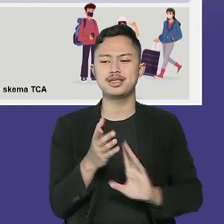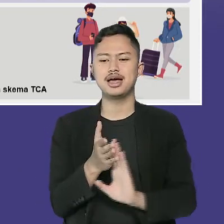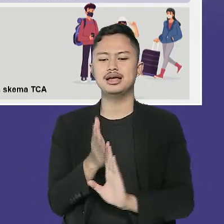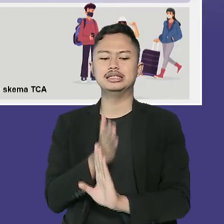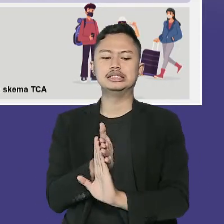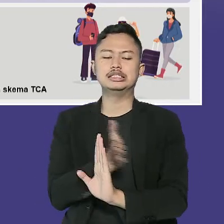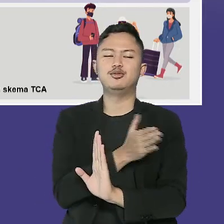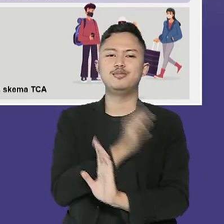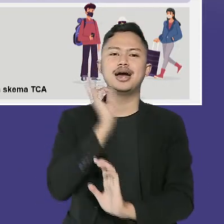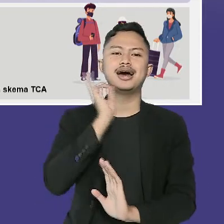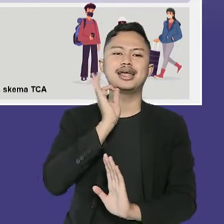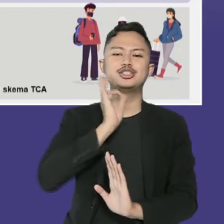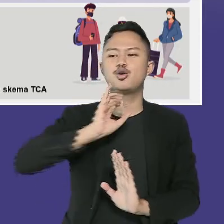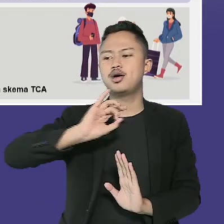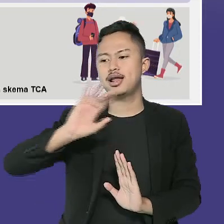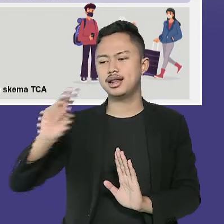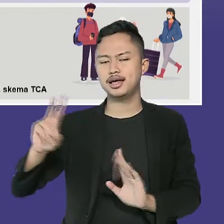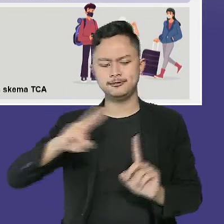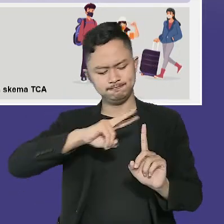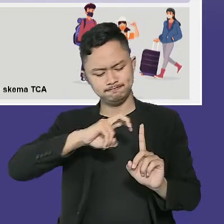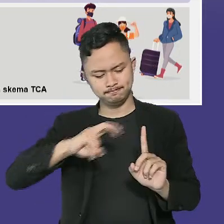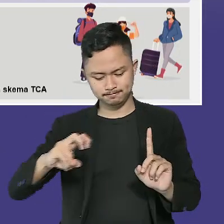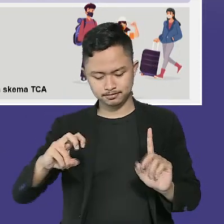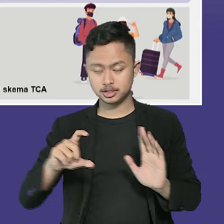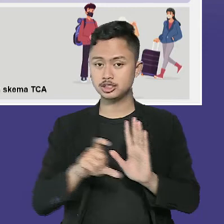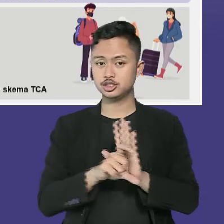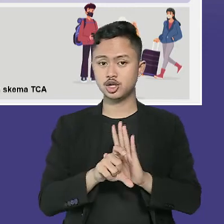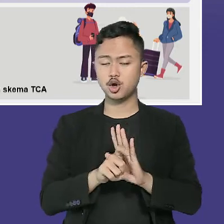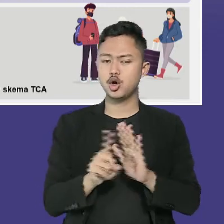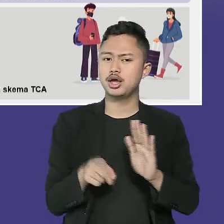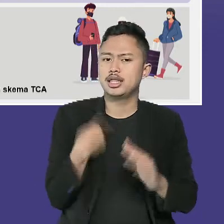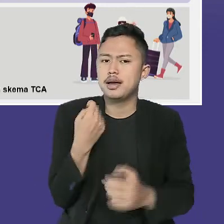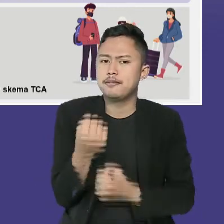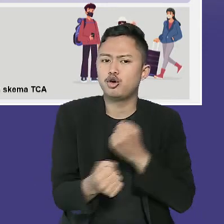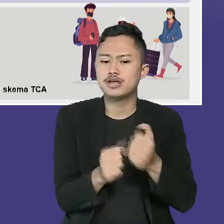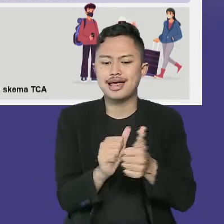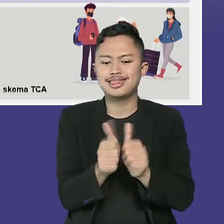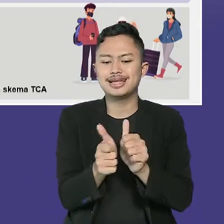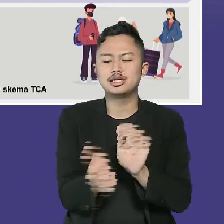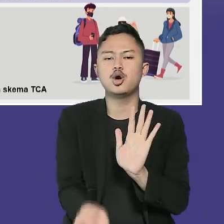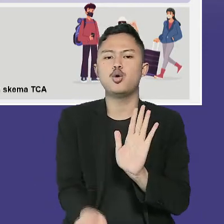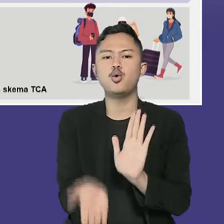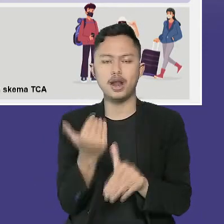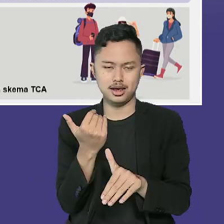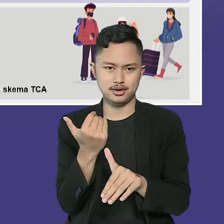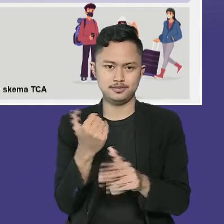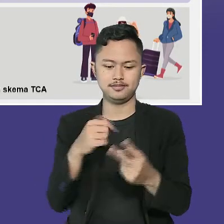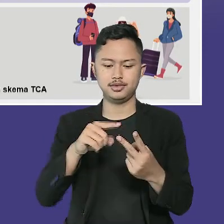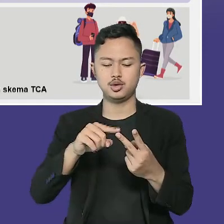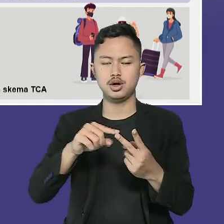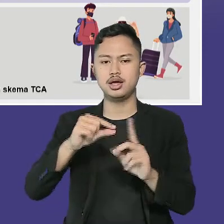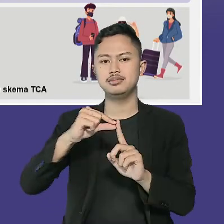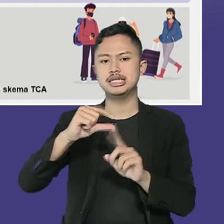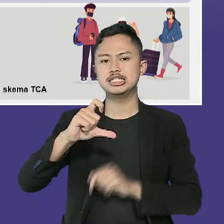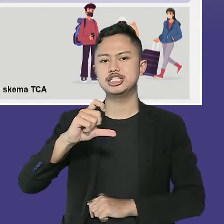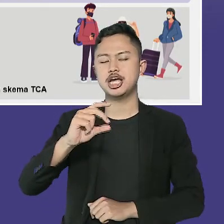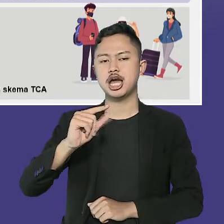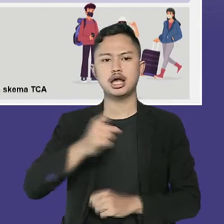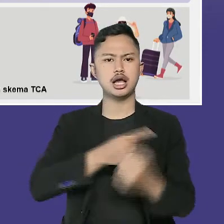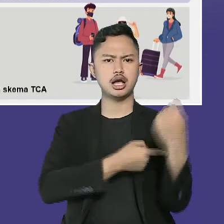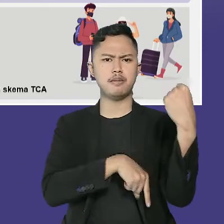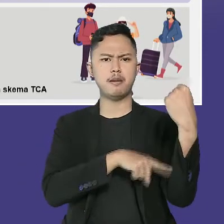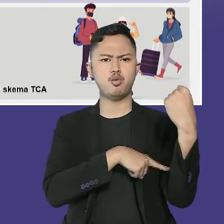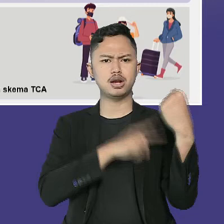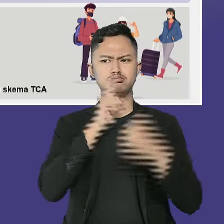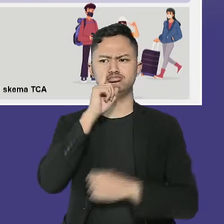antisipasi risiko penularan lainnya, seperti menerapkan upaya tes ulang, penggunaan mesin PCR dengan kemampuan